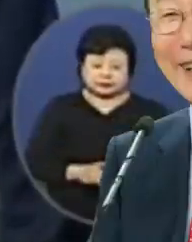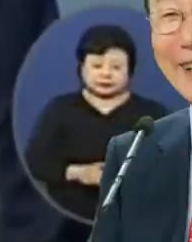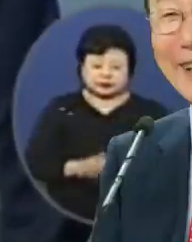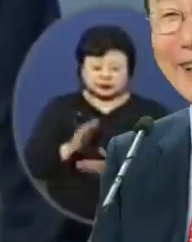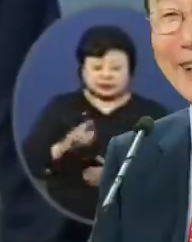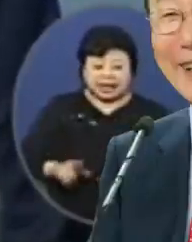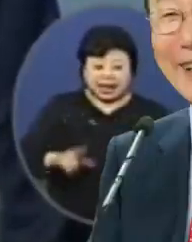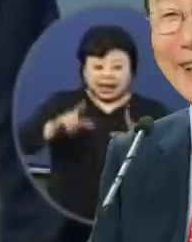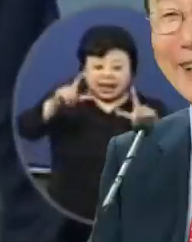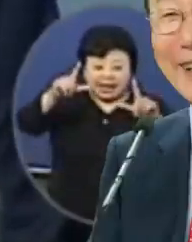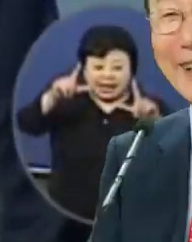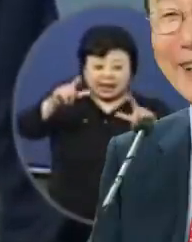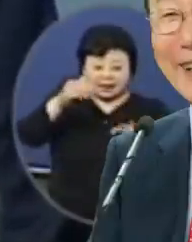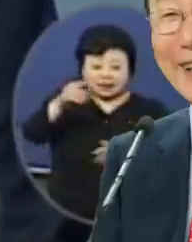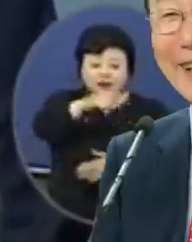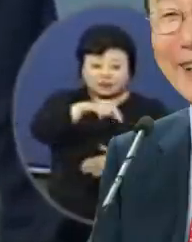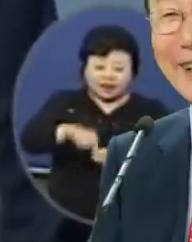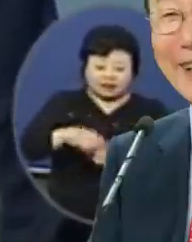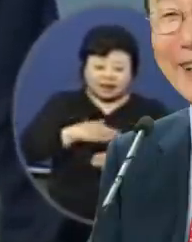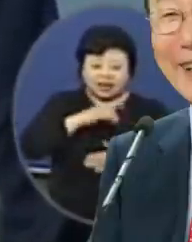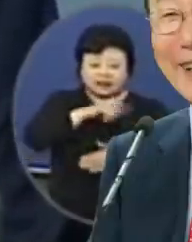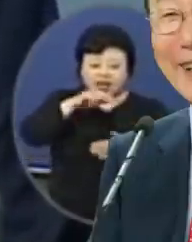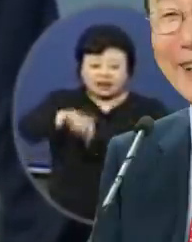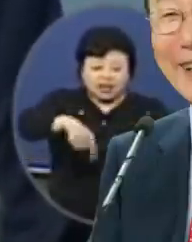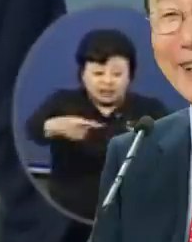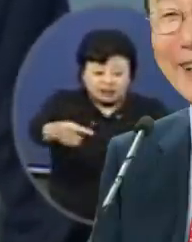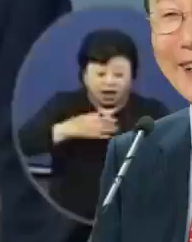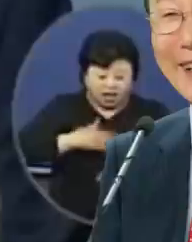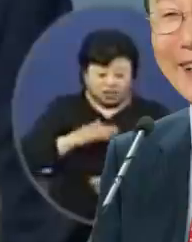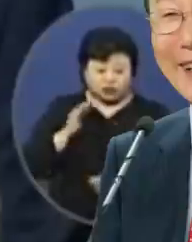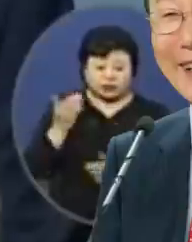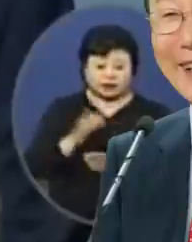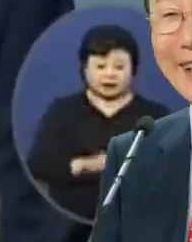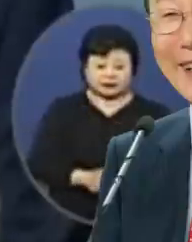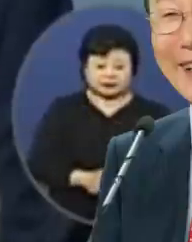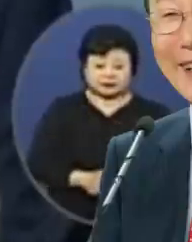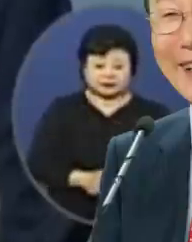그날에는 너가 내 안에, 내가 너희 안에 있는 것을 너희가 알리라.